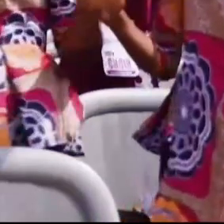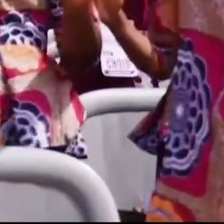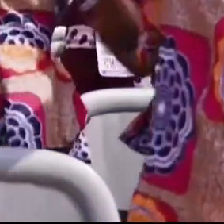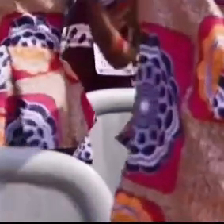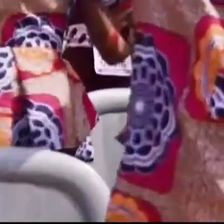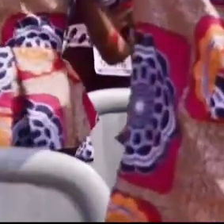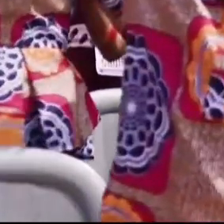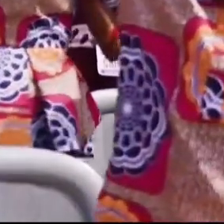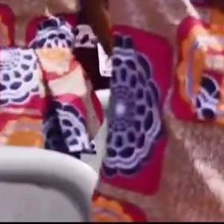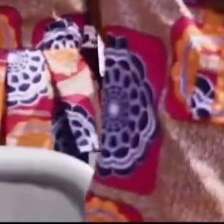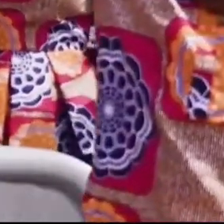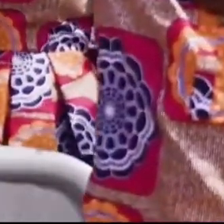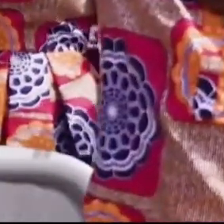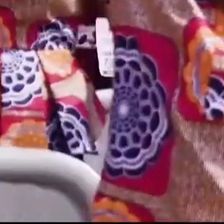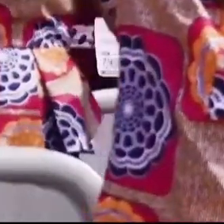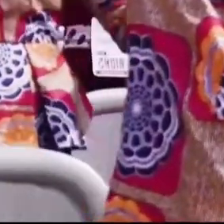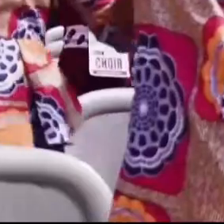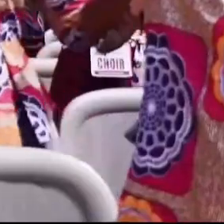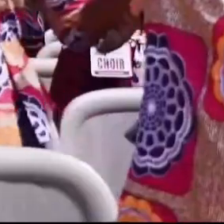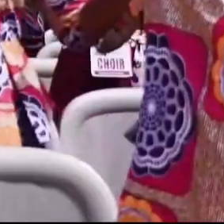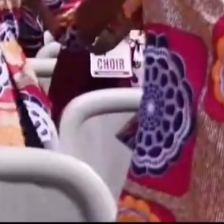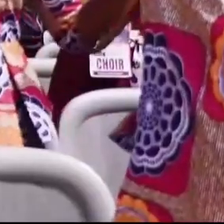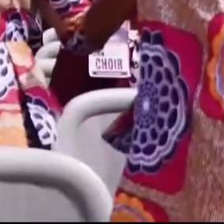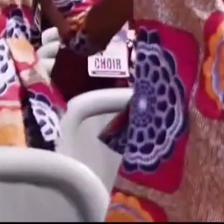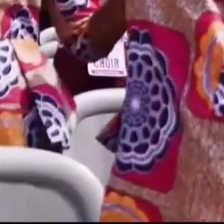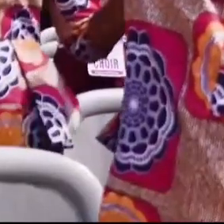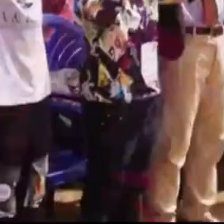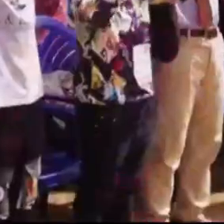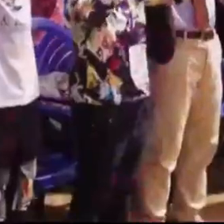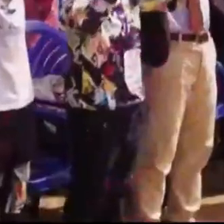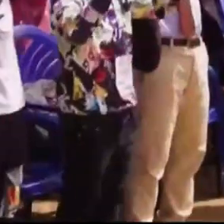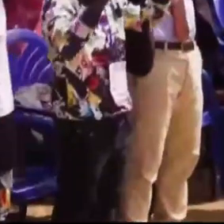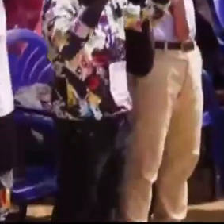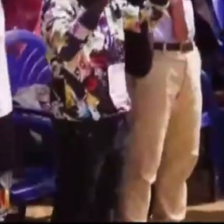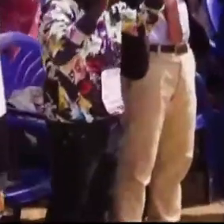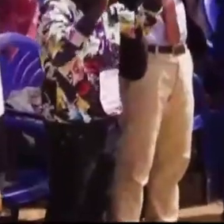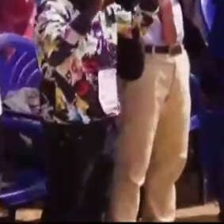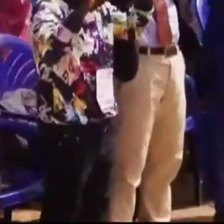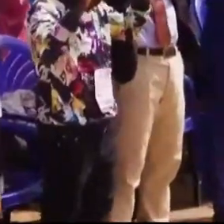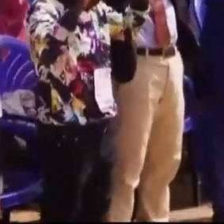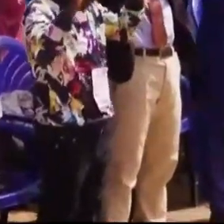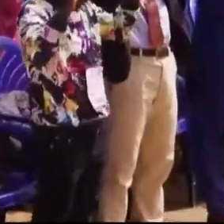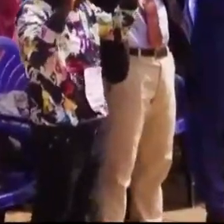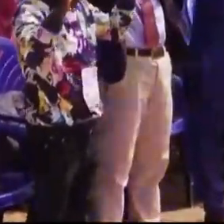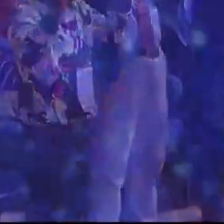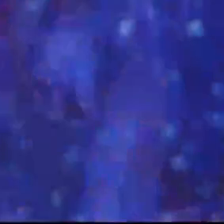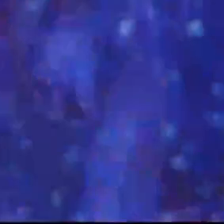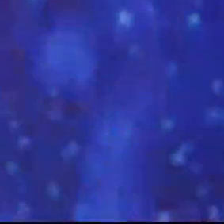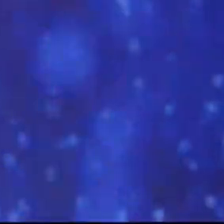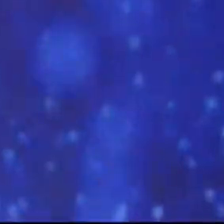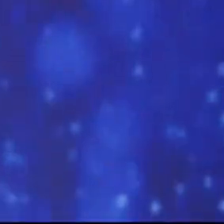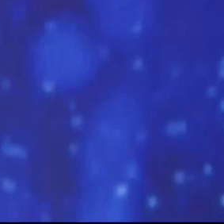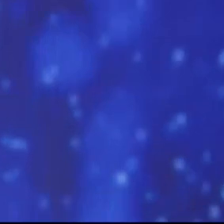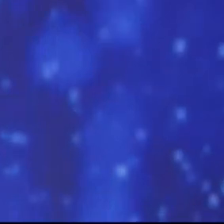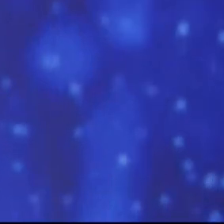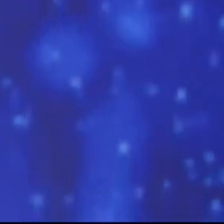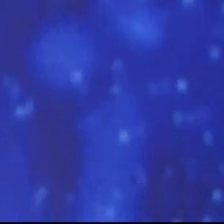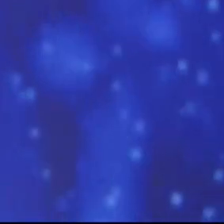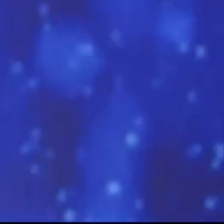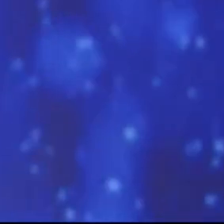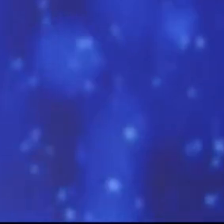Lève cette main, Père, au nom de Jésus. Tu es le Dieu de toute